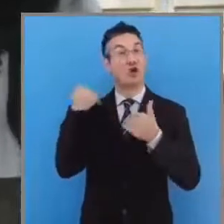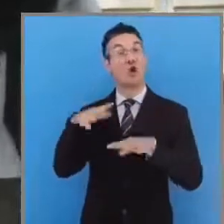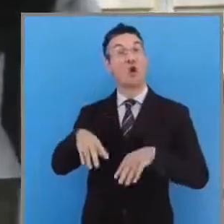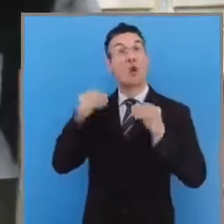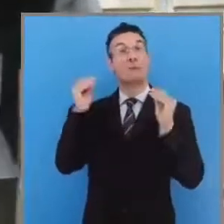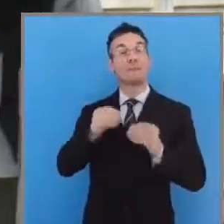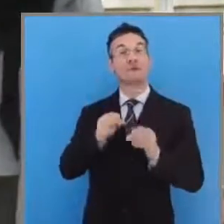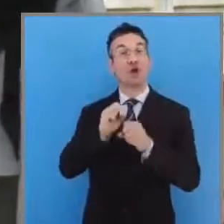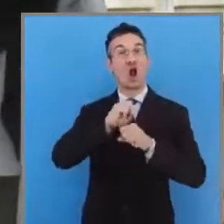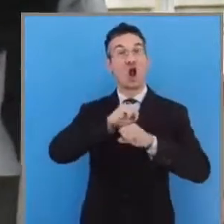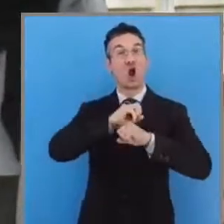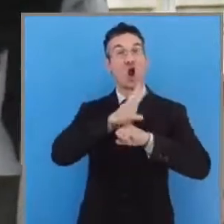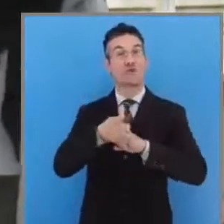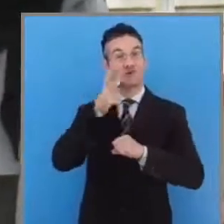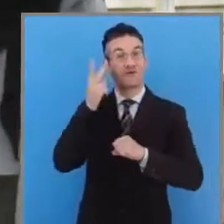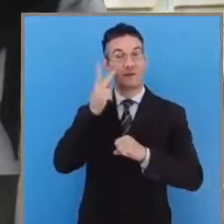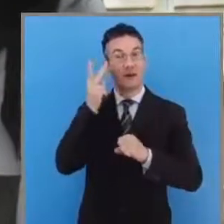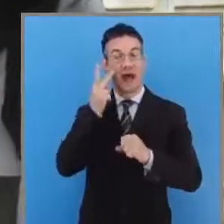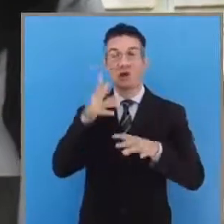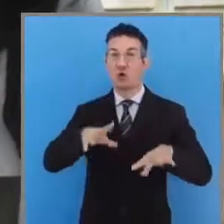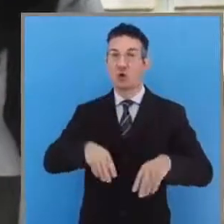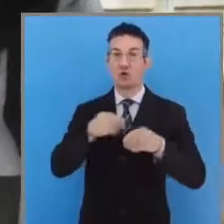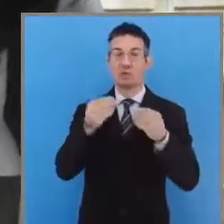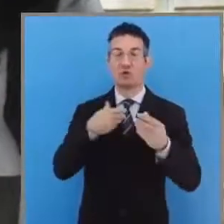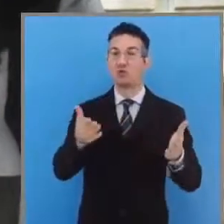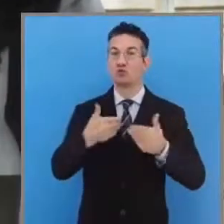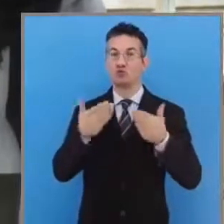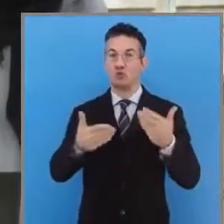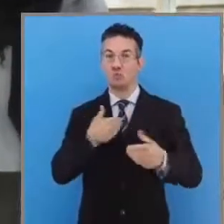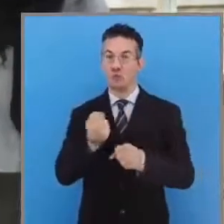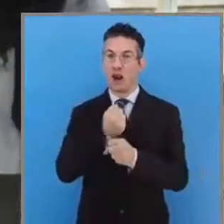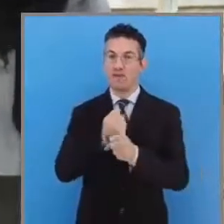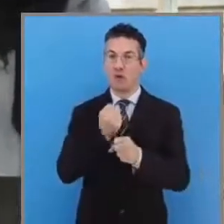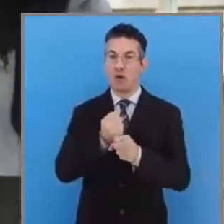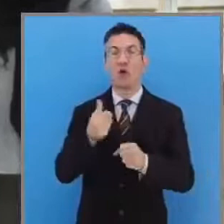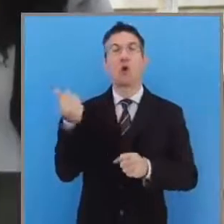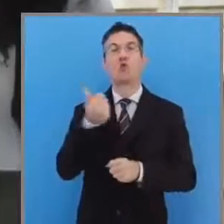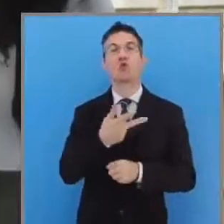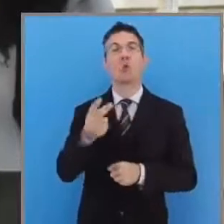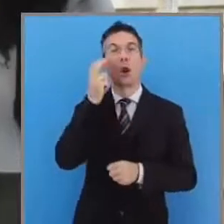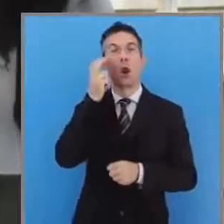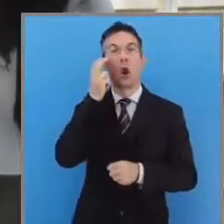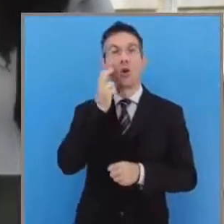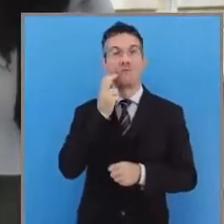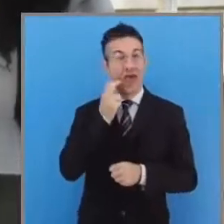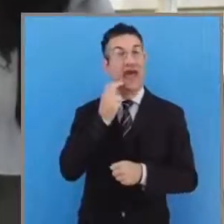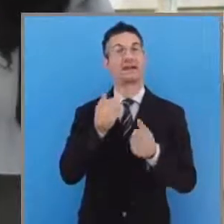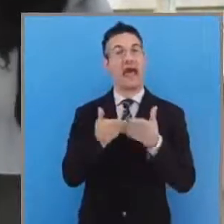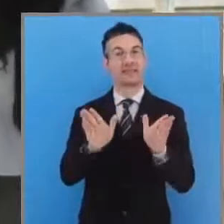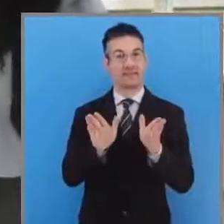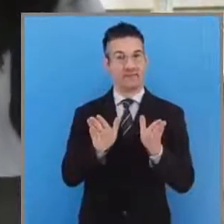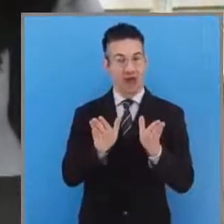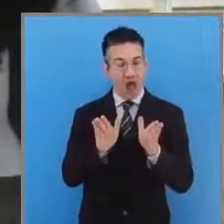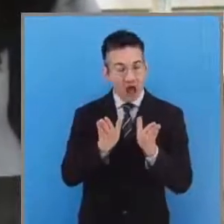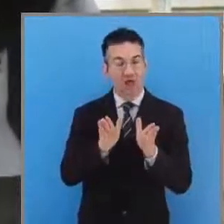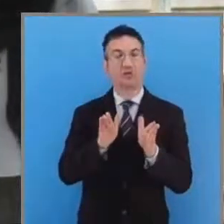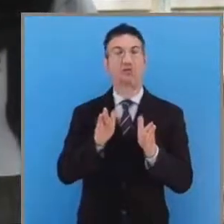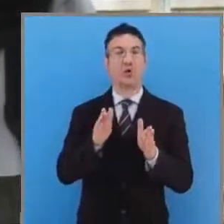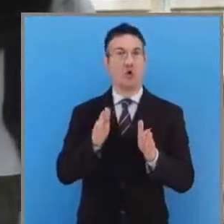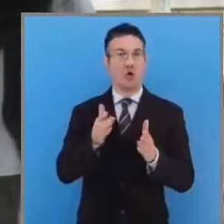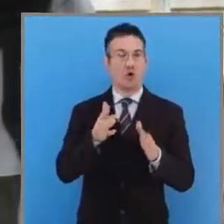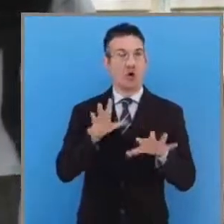a febbraio abbiamo attivato il numero verde, devo dire che l'abbiamo attivato in maniera un po', come dire, garibaldina,